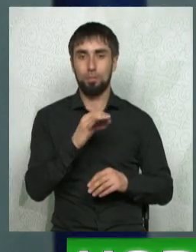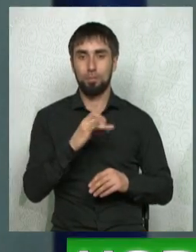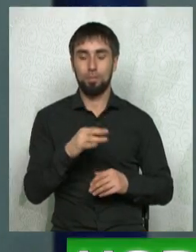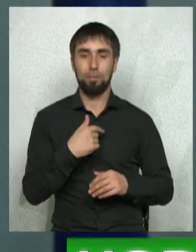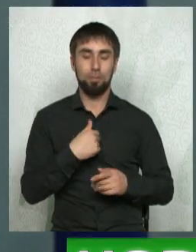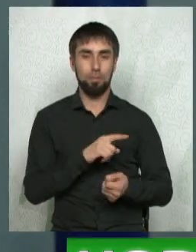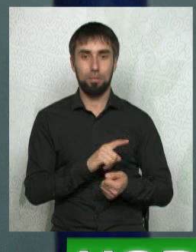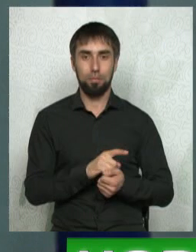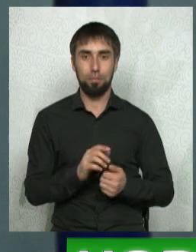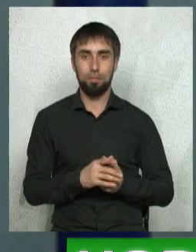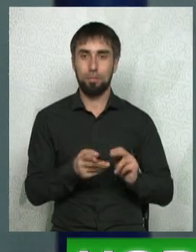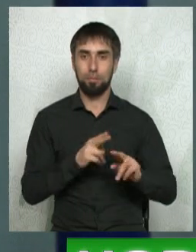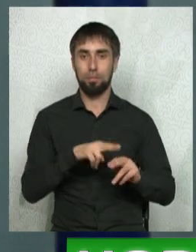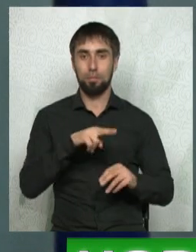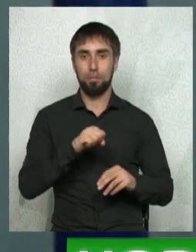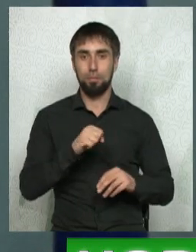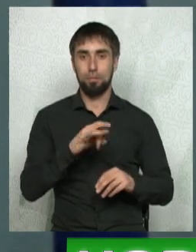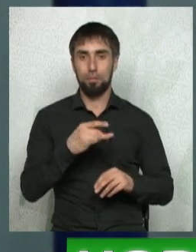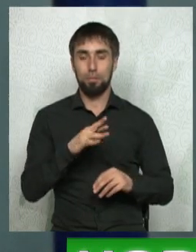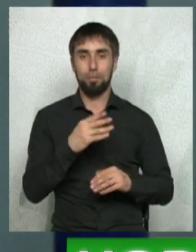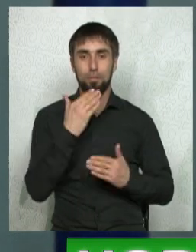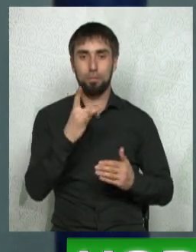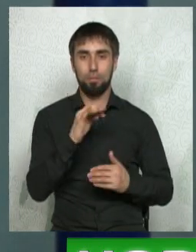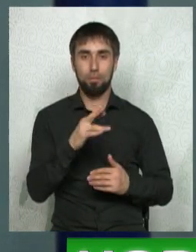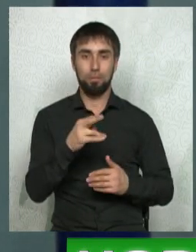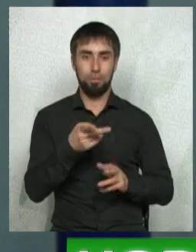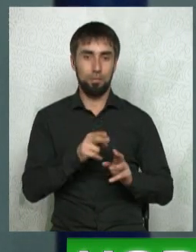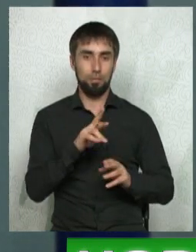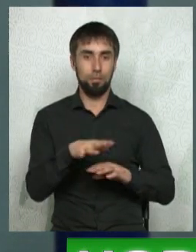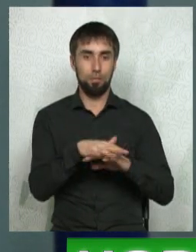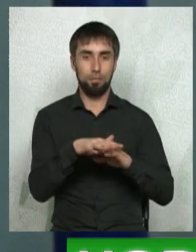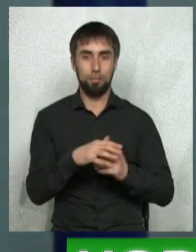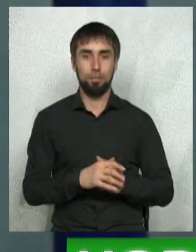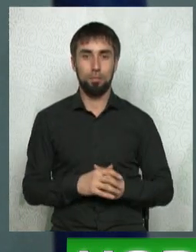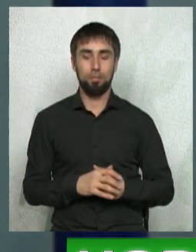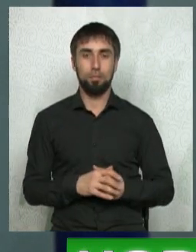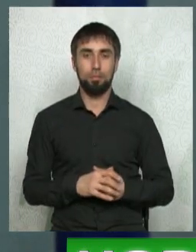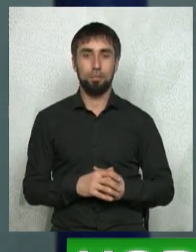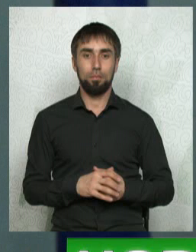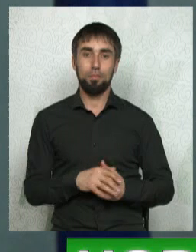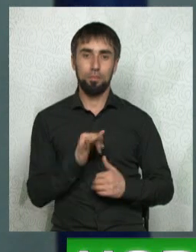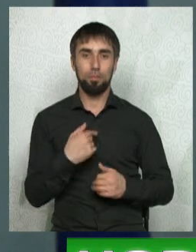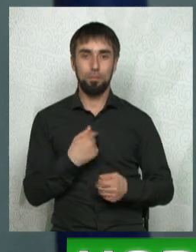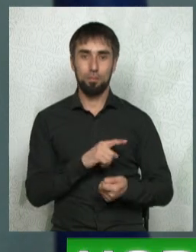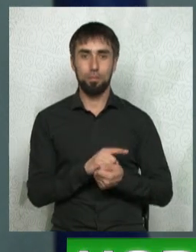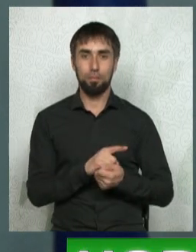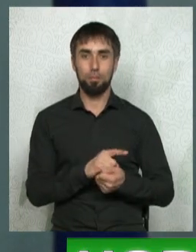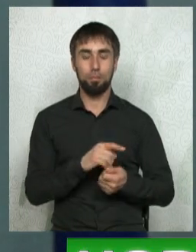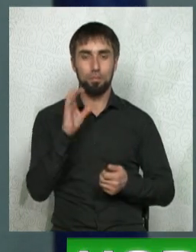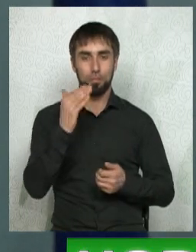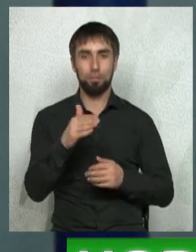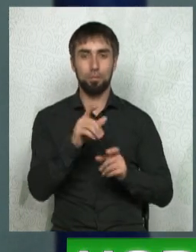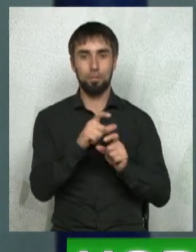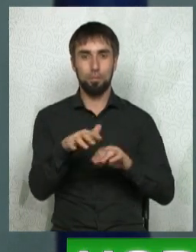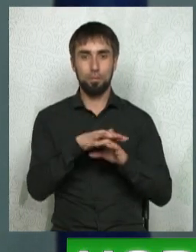Мы обязаны, это партия вообще «Единая Россия», партия для народа, партия. И мы обязаны выслушать